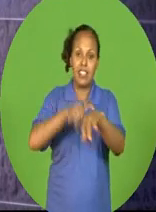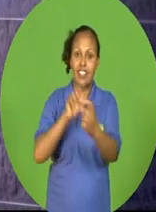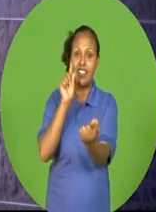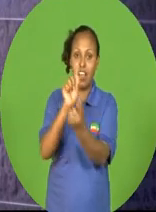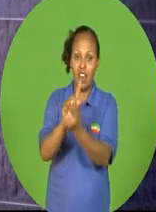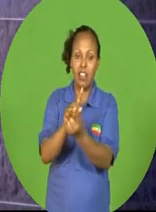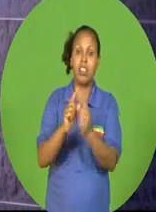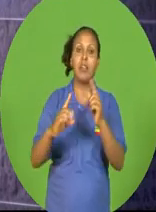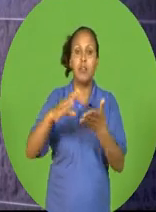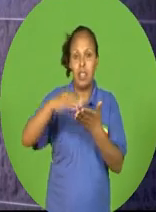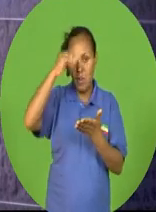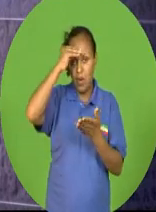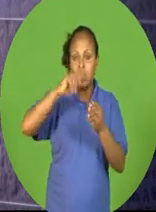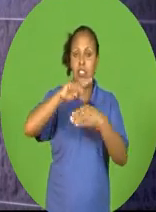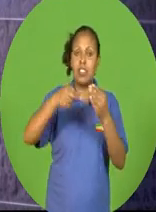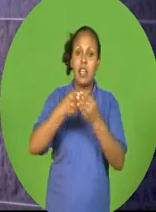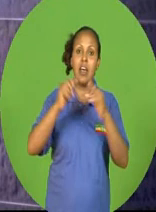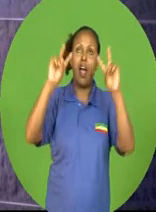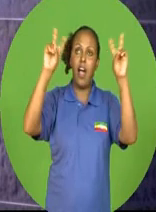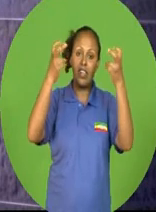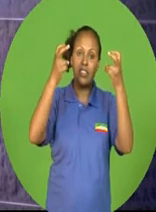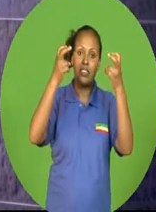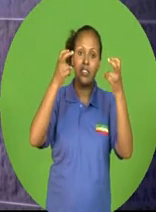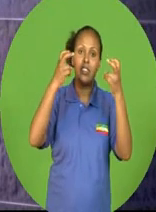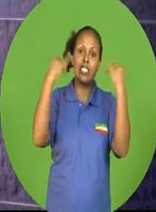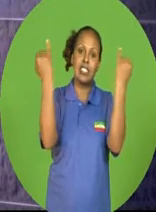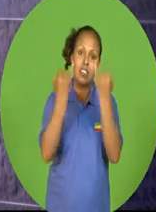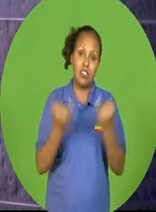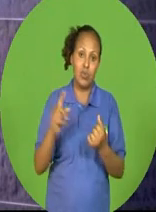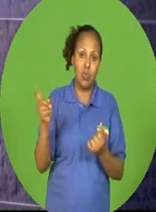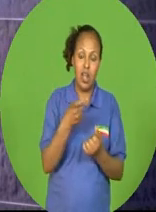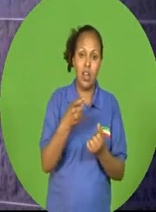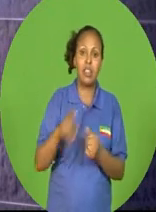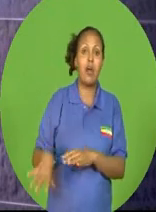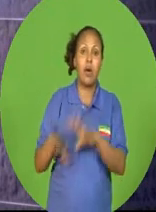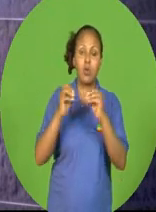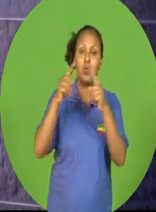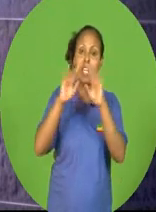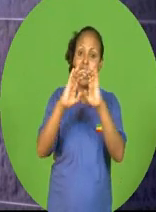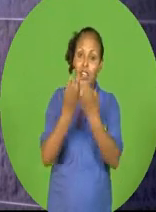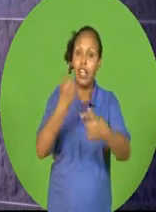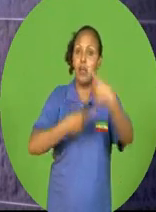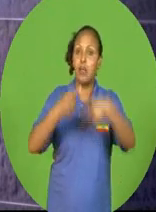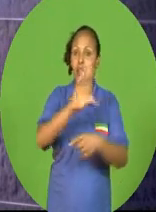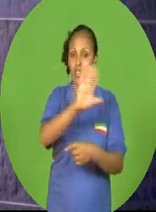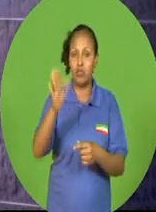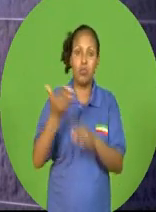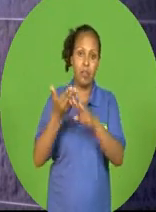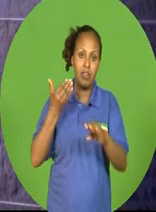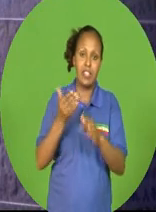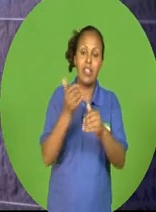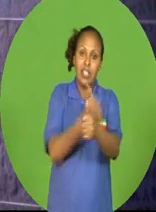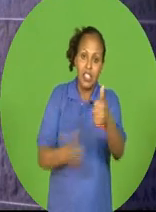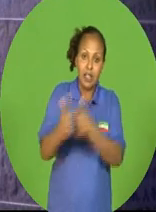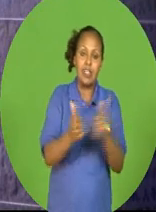በቀጣዩ ክፍለ ጊዜ ስንገናኝ የምትማሩት ስለ አንቀጽ ቅርጾች ይሆናል። ተማሪዎች፣ ወደ ክፍል ከመምጣታችሁ